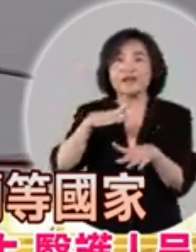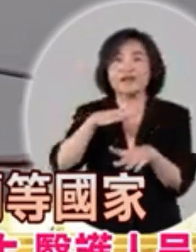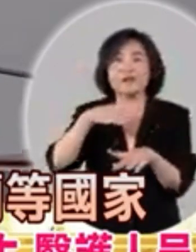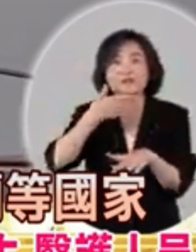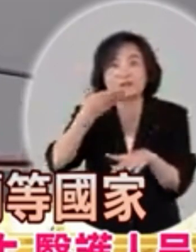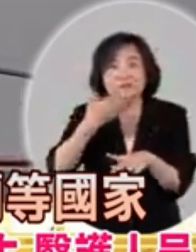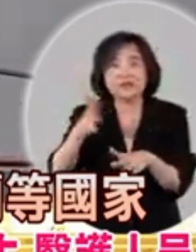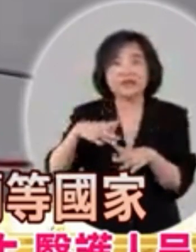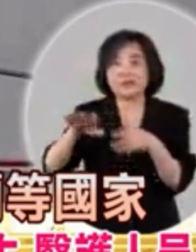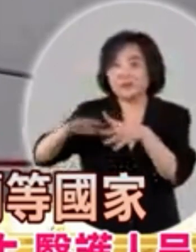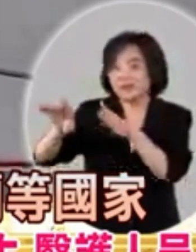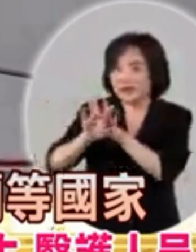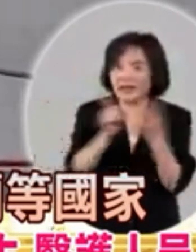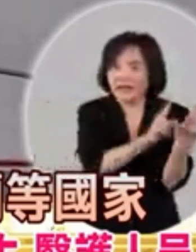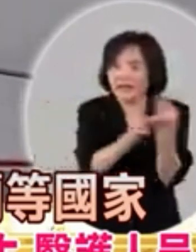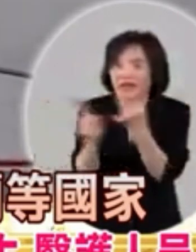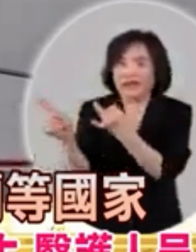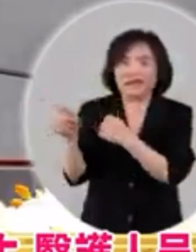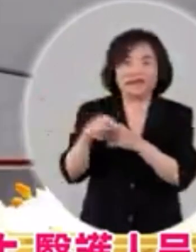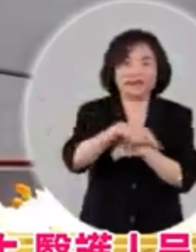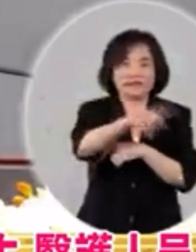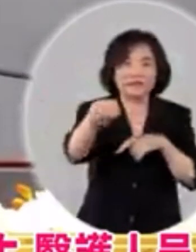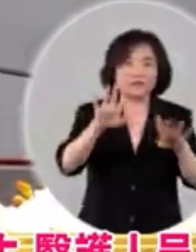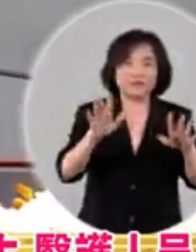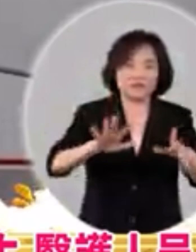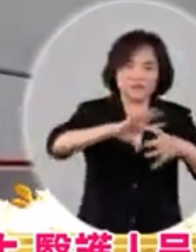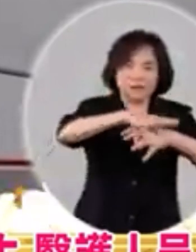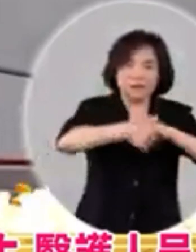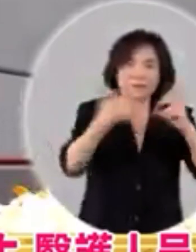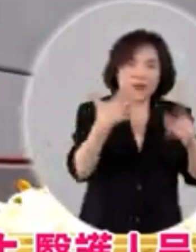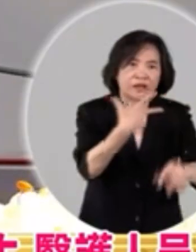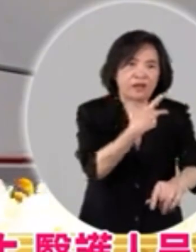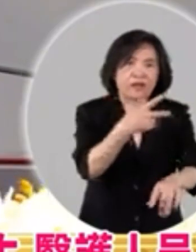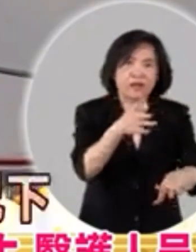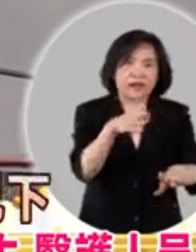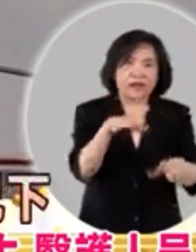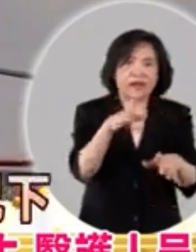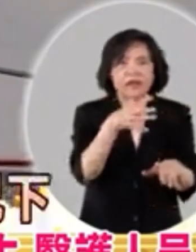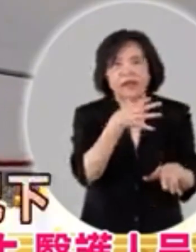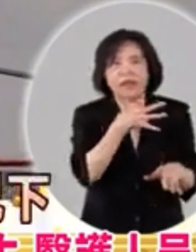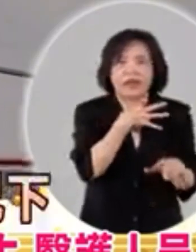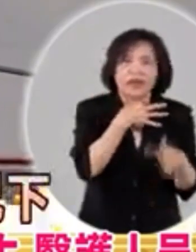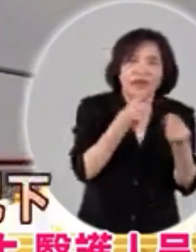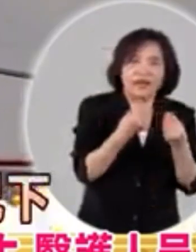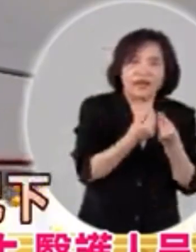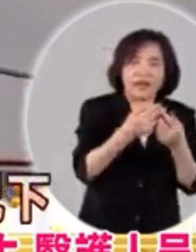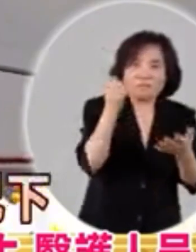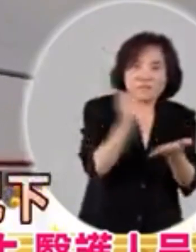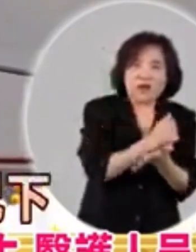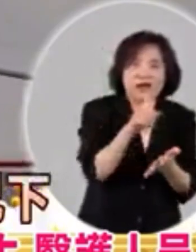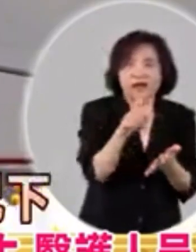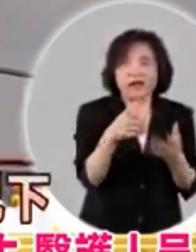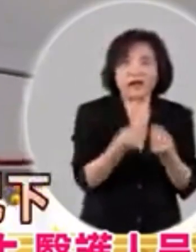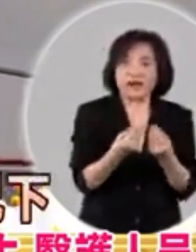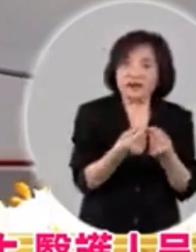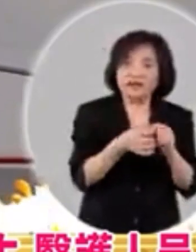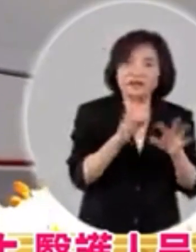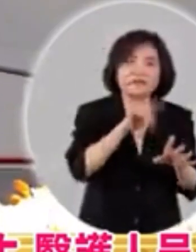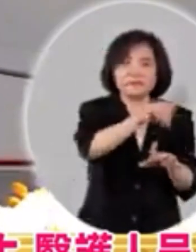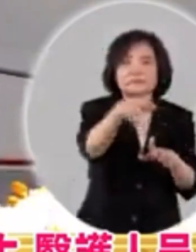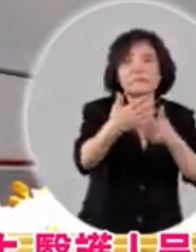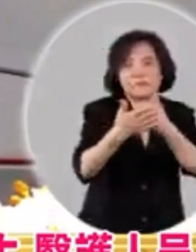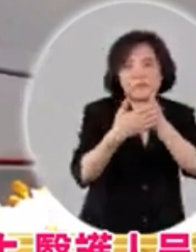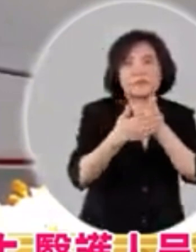兰等国家，在全球疫情严峻且疫苗供应不稳的情况下伸出援